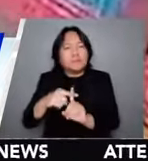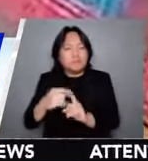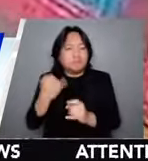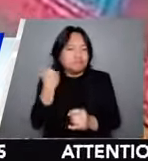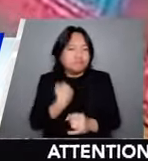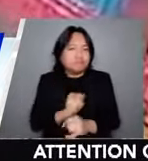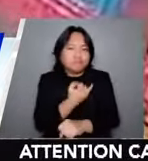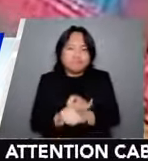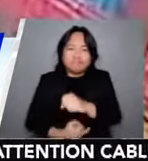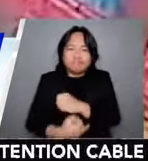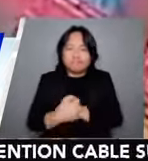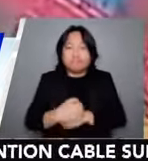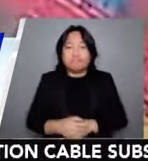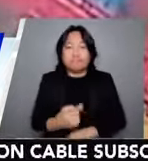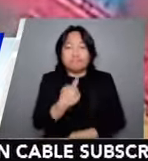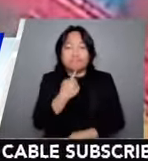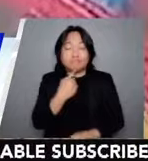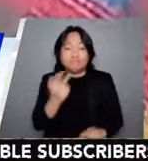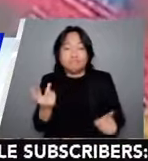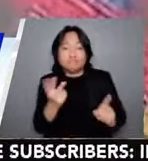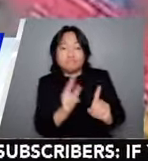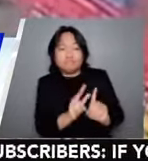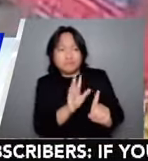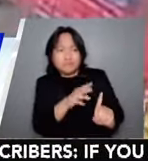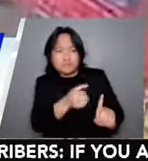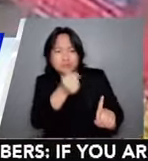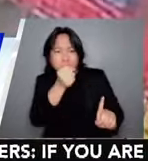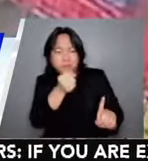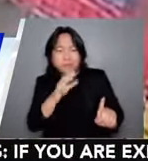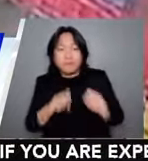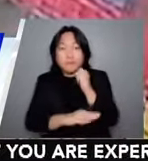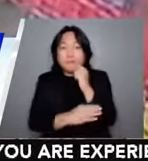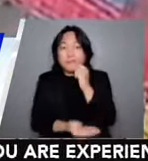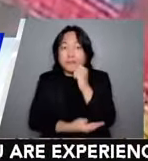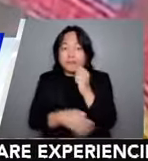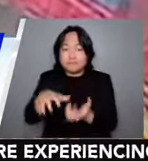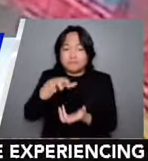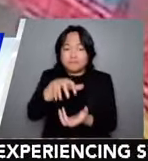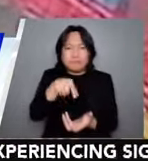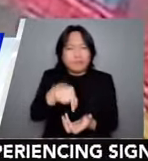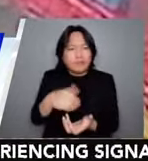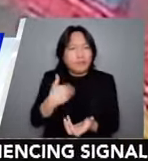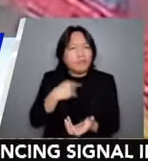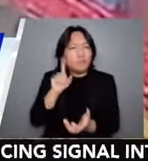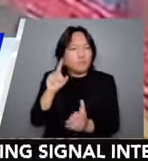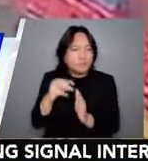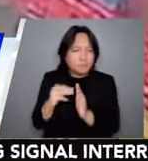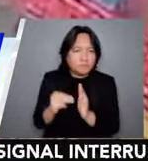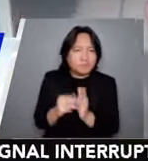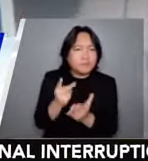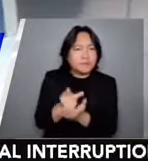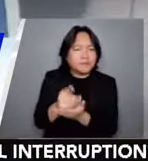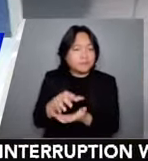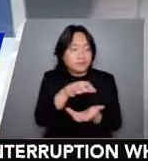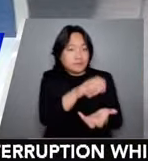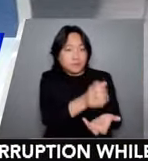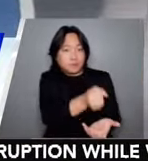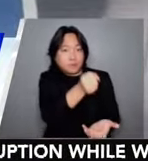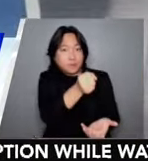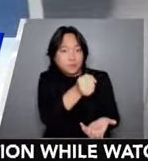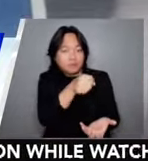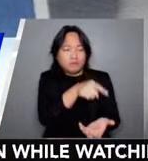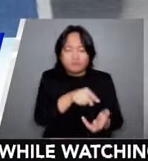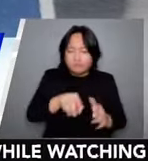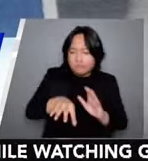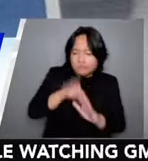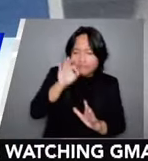pansamantala nilang iiwan sa kanilang sasakyan ang kanilang bag na may lamang 1,000,000 piso. Pero nang tinignan ang bag, puro papel lang pala. Sa follow-up